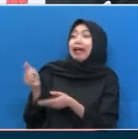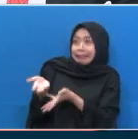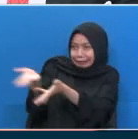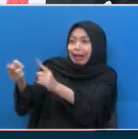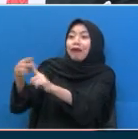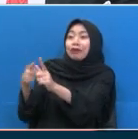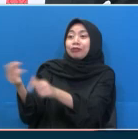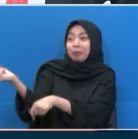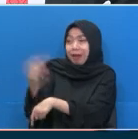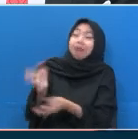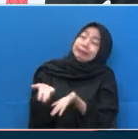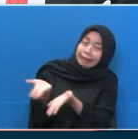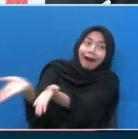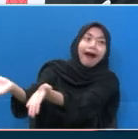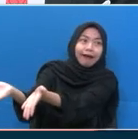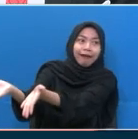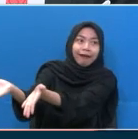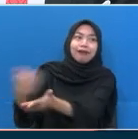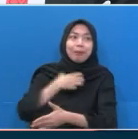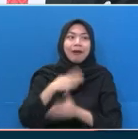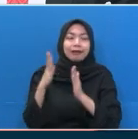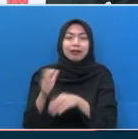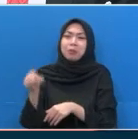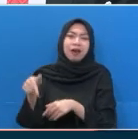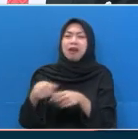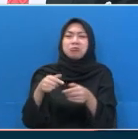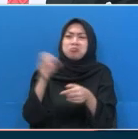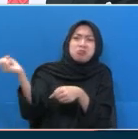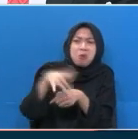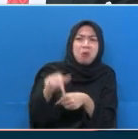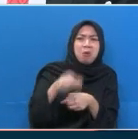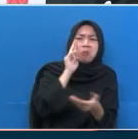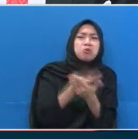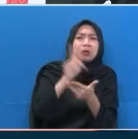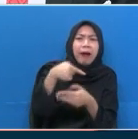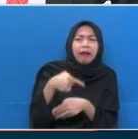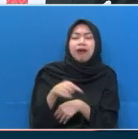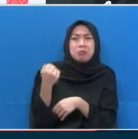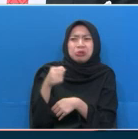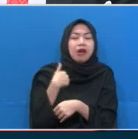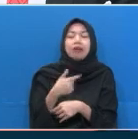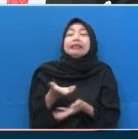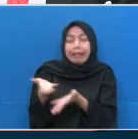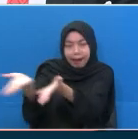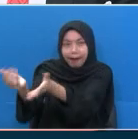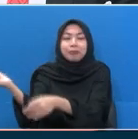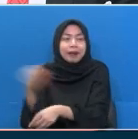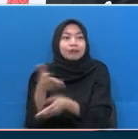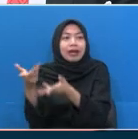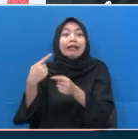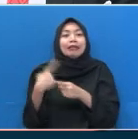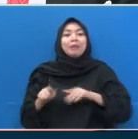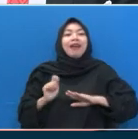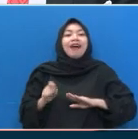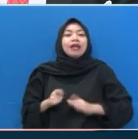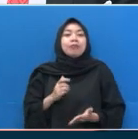kuasa hukum terdakwa berpendapat seperti itu silahkan saja Tetapi kan nanti Hakim yang akan menentukan dalam pengamatan